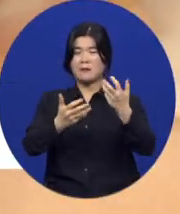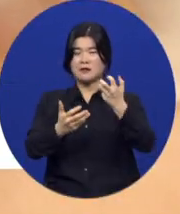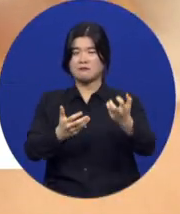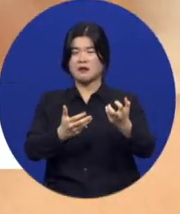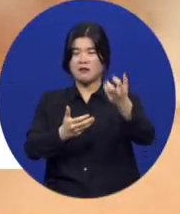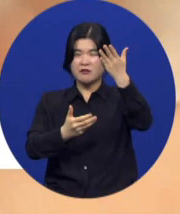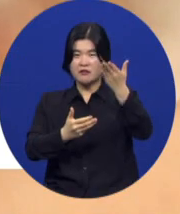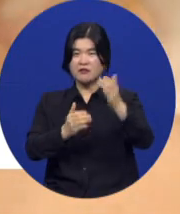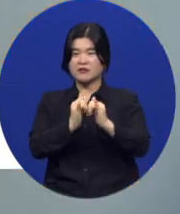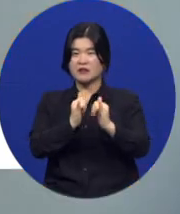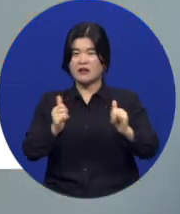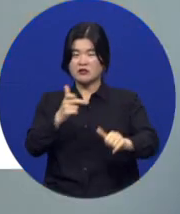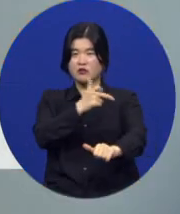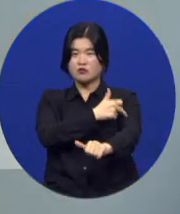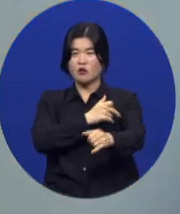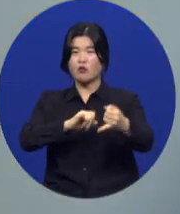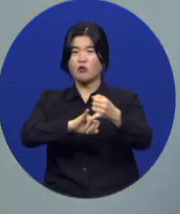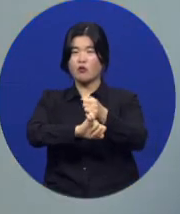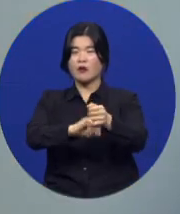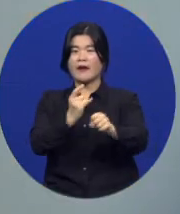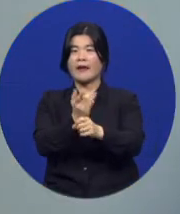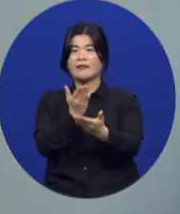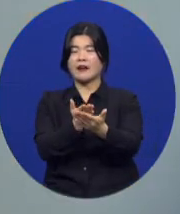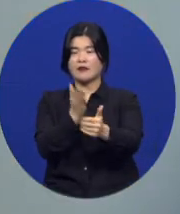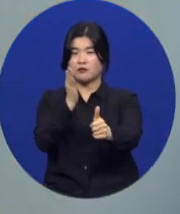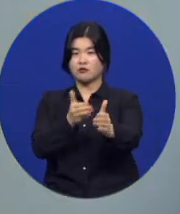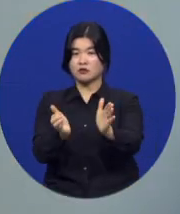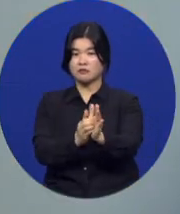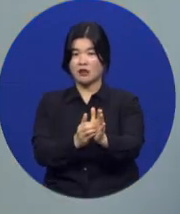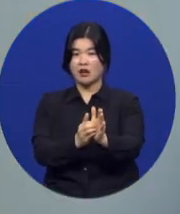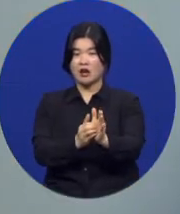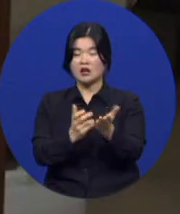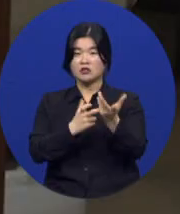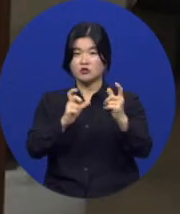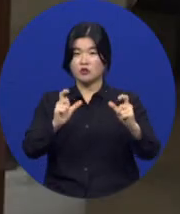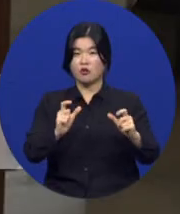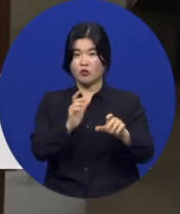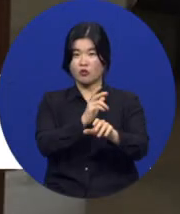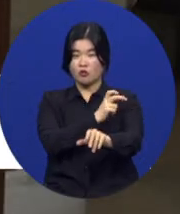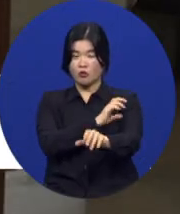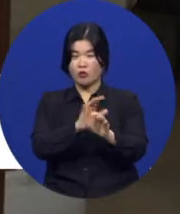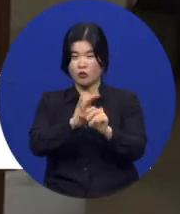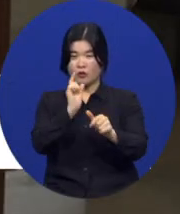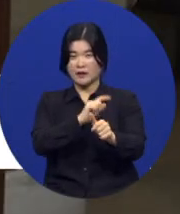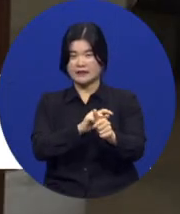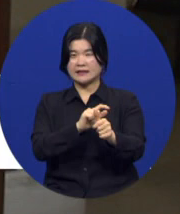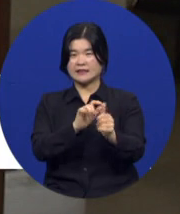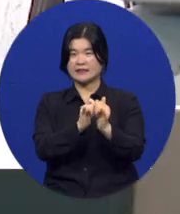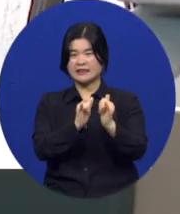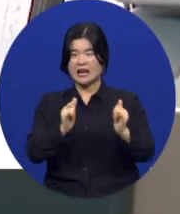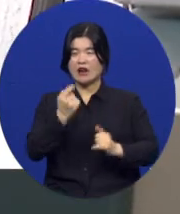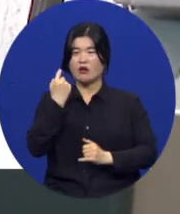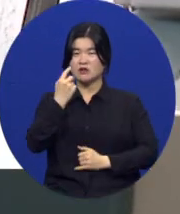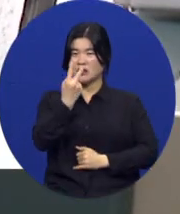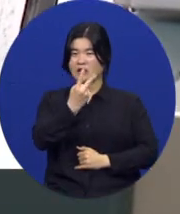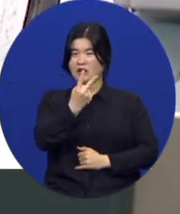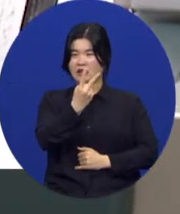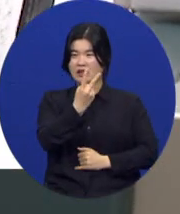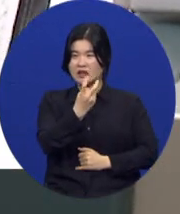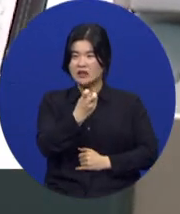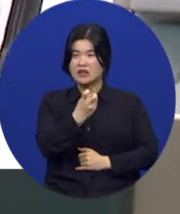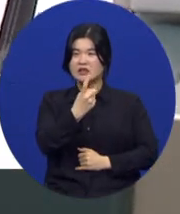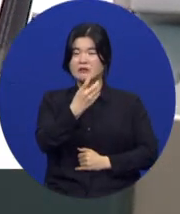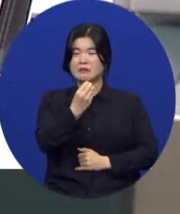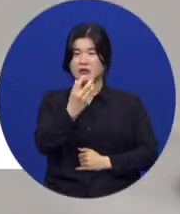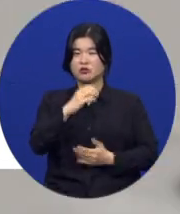이상 고령층 에는 접종을 적극 권고했습니다 한편 제주에서는 쿠론 알고 신규 각진 자가 어제 2100 85명 에 이어